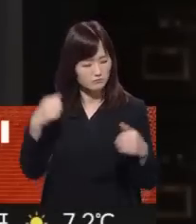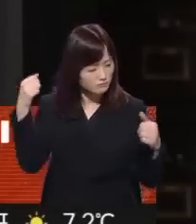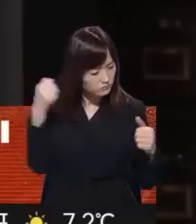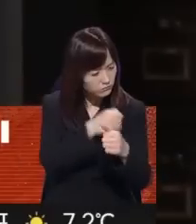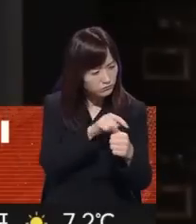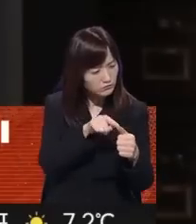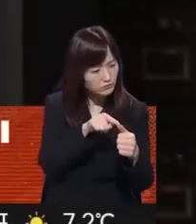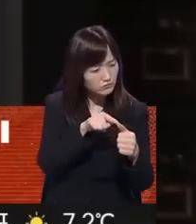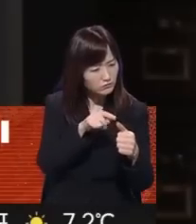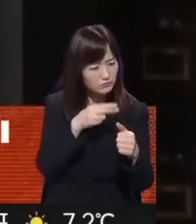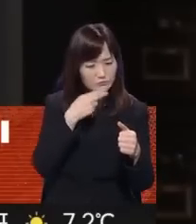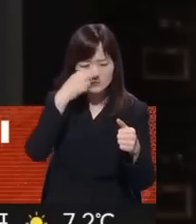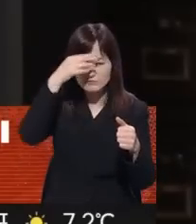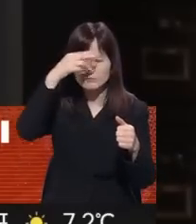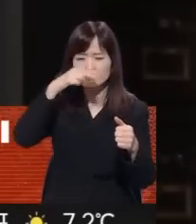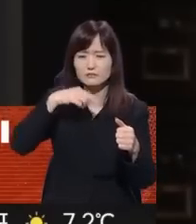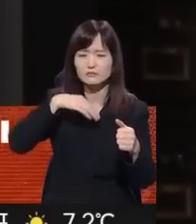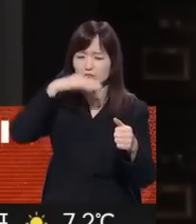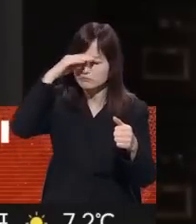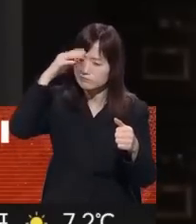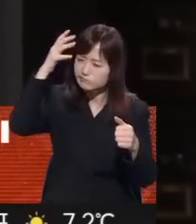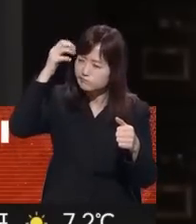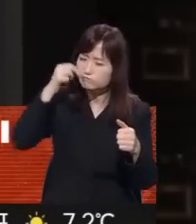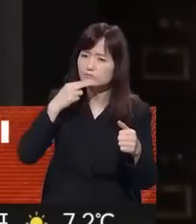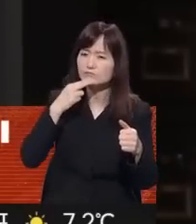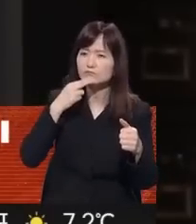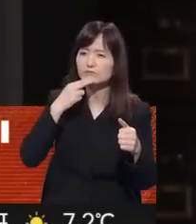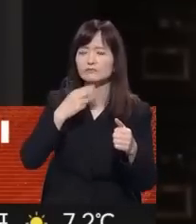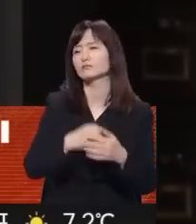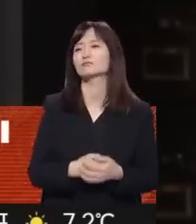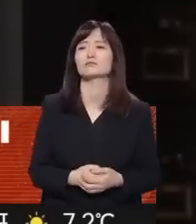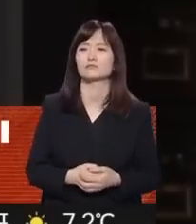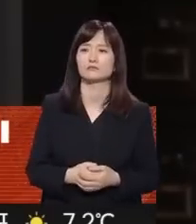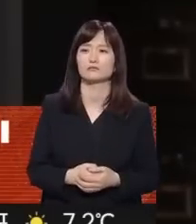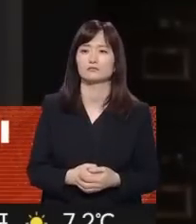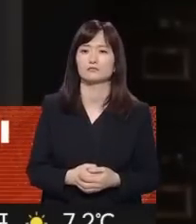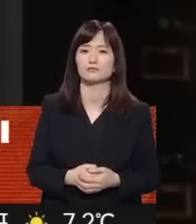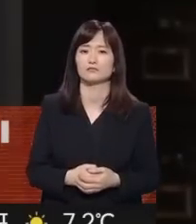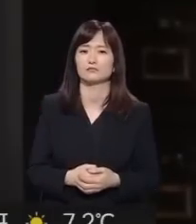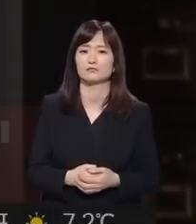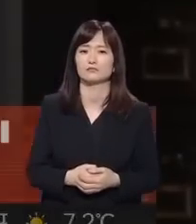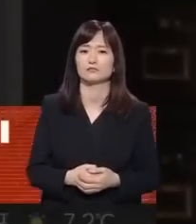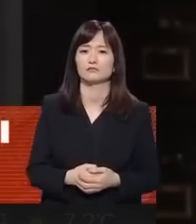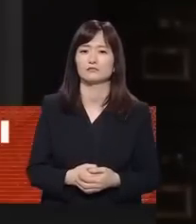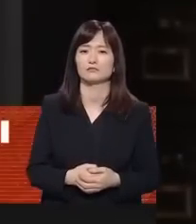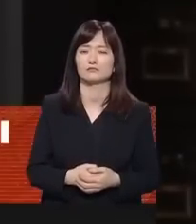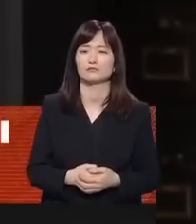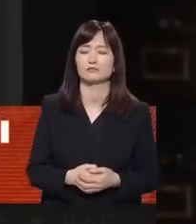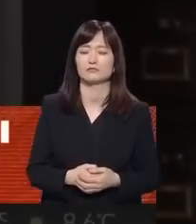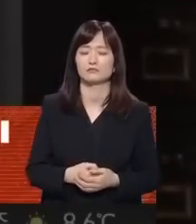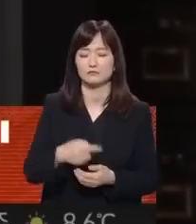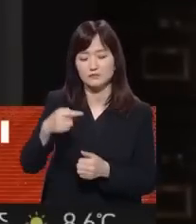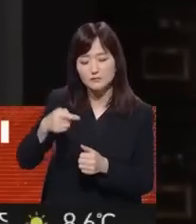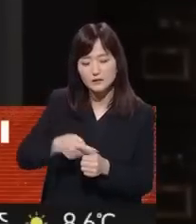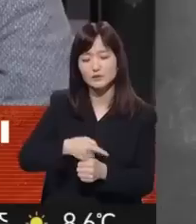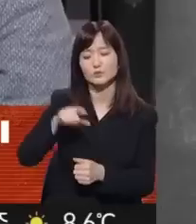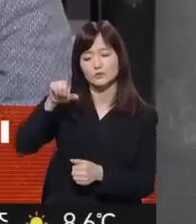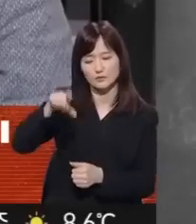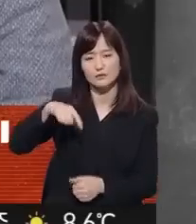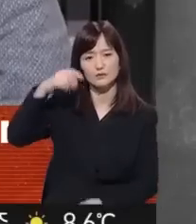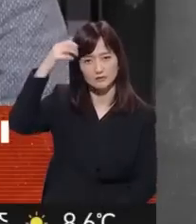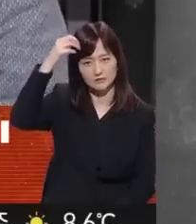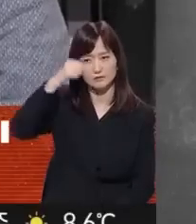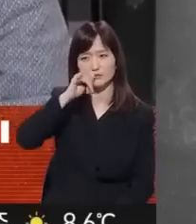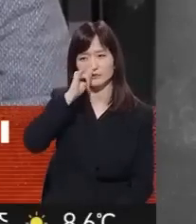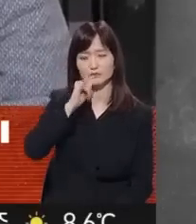글쎄 술에 취해서 기억이 잘 안납니다 그런데 자동결제 된 거는 또 기억이 안 돼요 아마 선별적 그